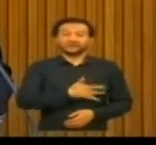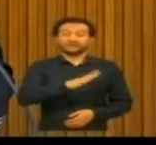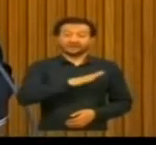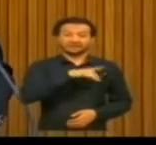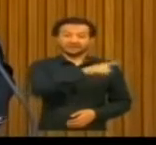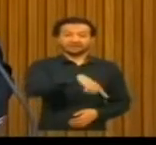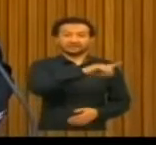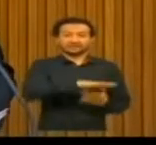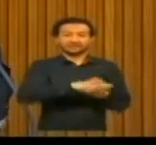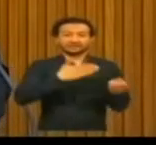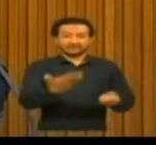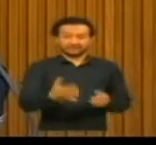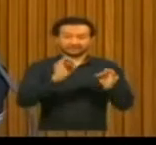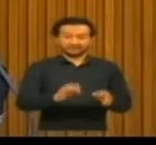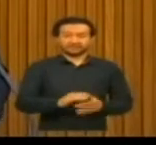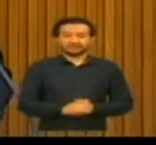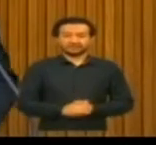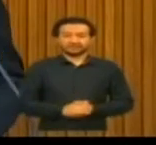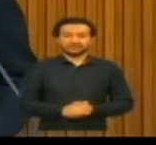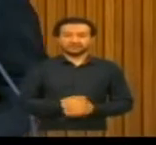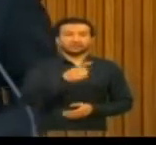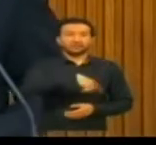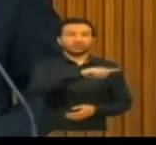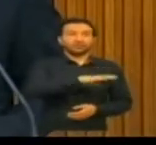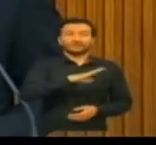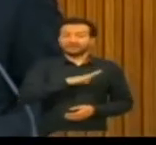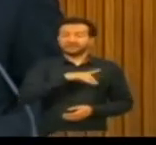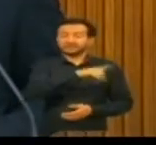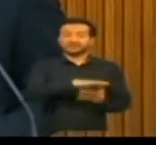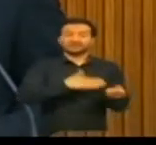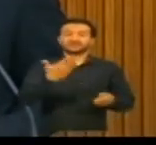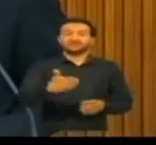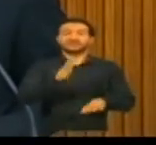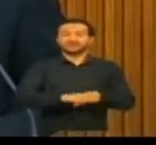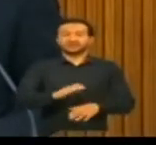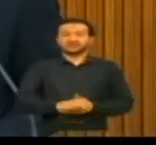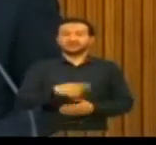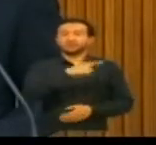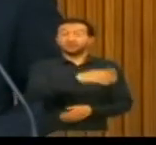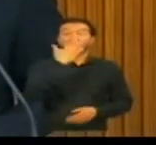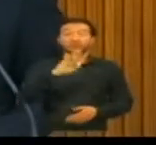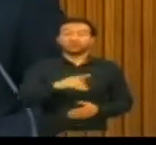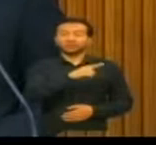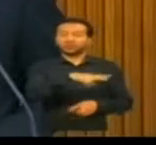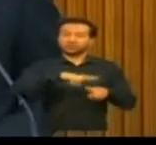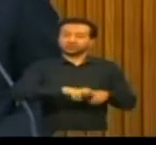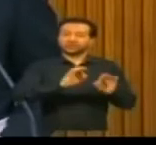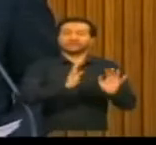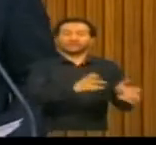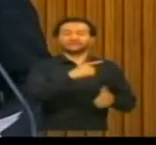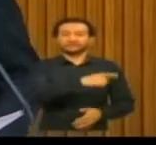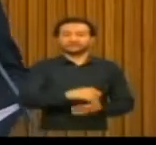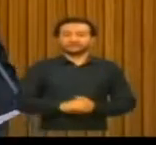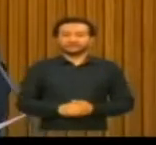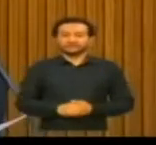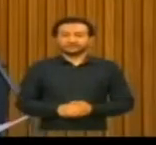siz istifa edecek misiniz? Eğer bunlar varsa istifa edeceksiniz. Bunlar yoksa koltuğunuzda oturacaksınız.